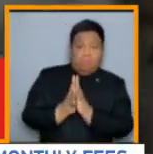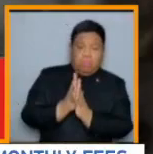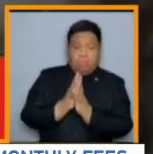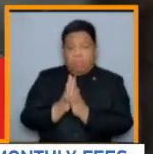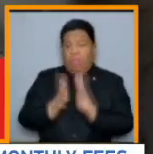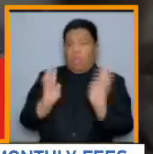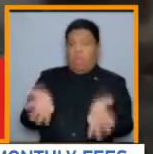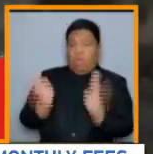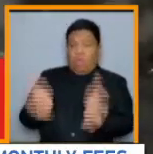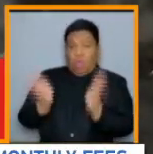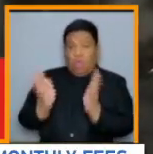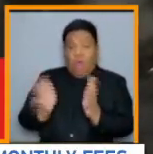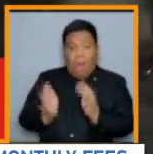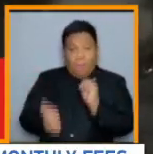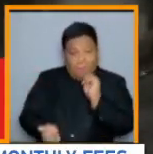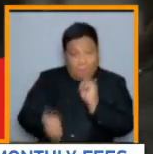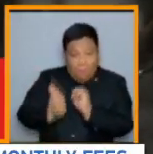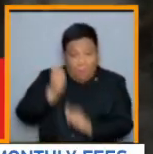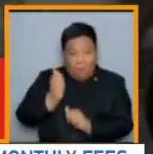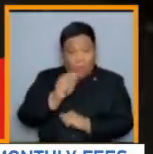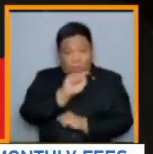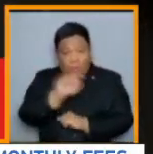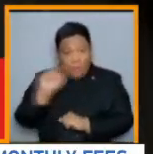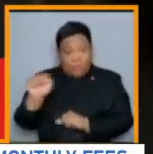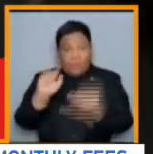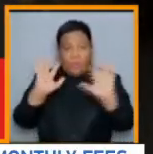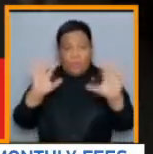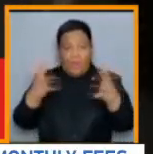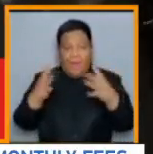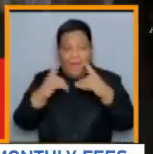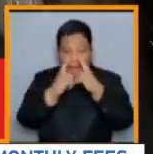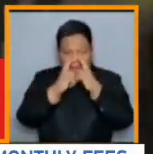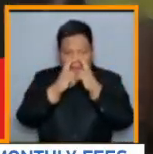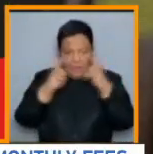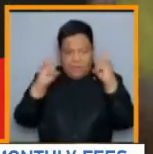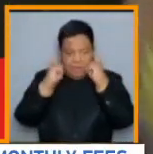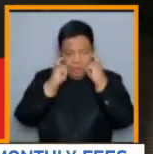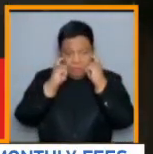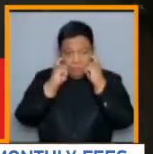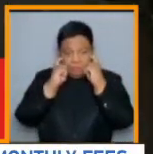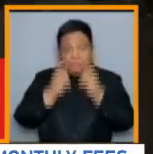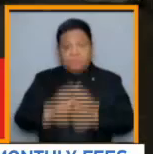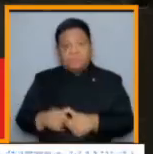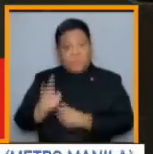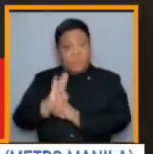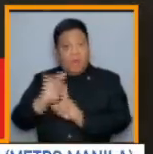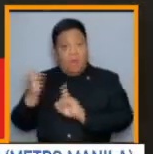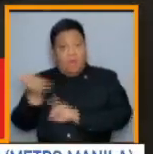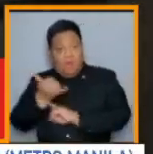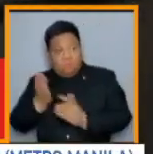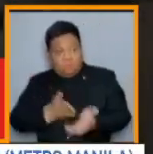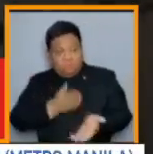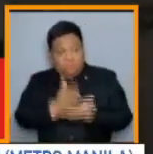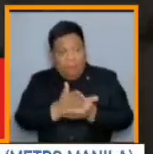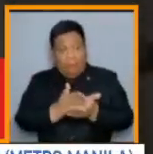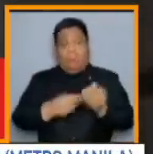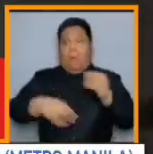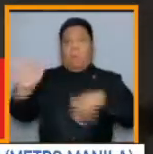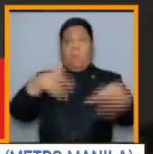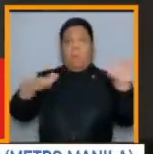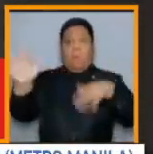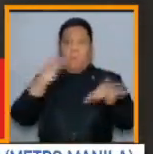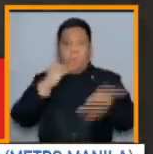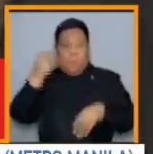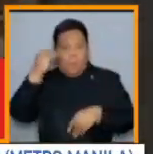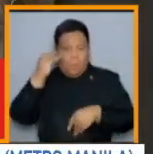Karamihan, walang suot na face mask. Nang puntahan ng mga taga-barangay, nagsiuwian ang mga bata. Tingin po